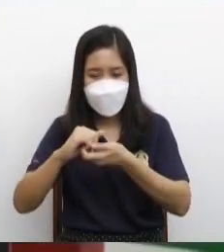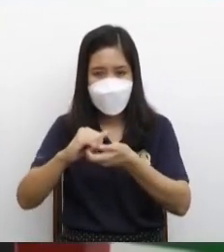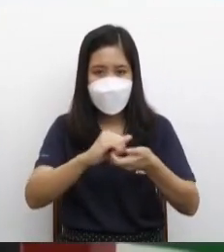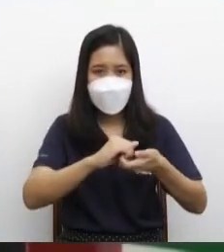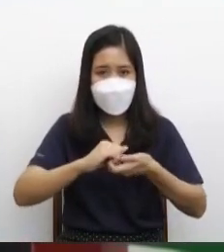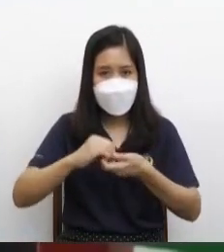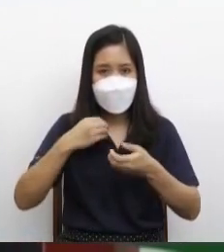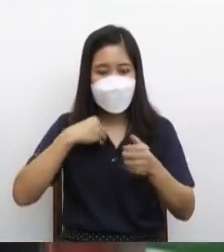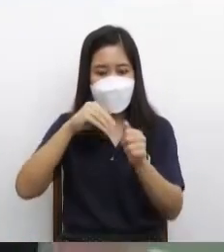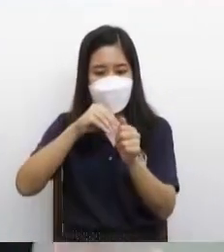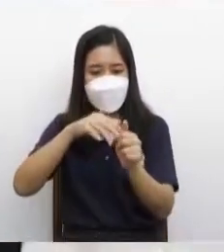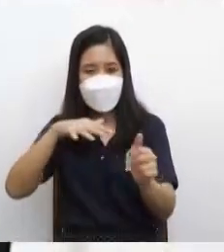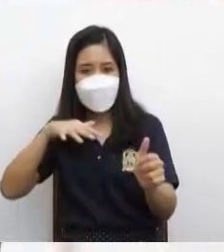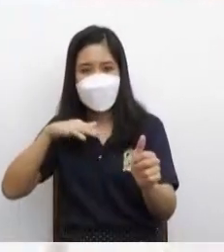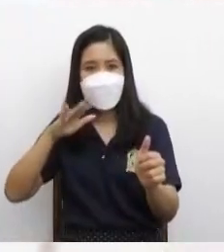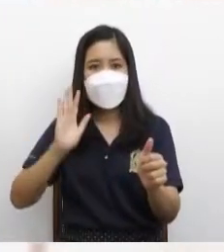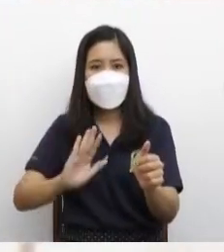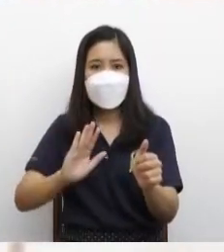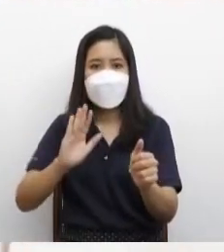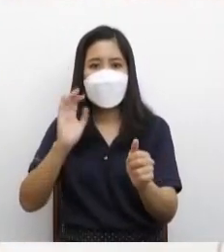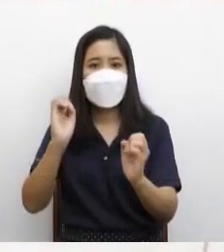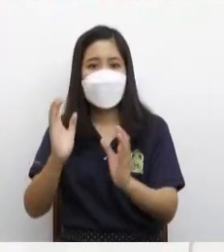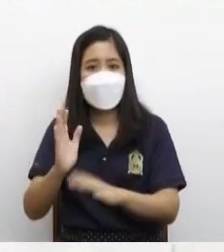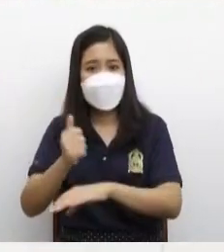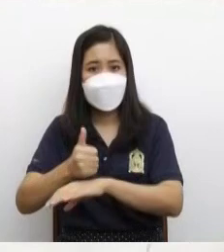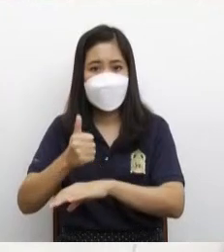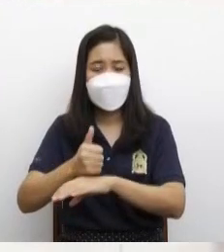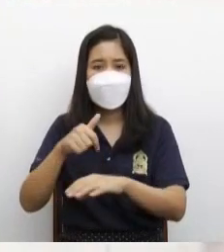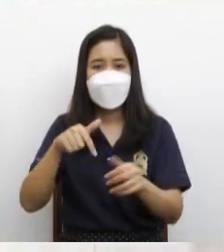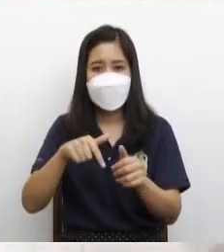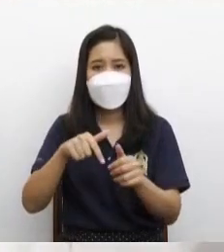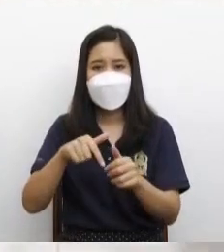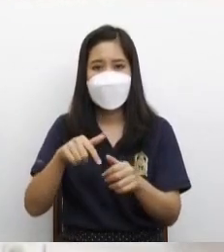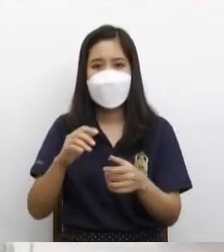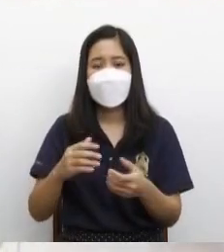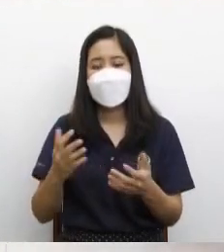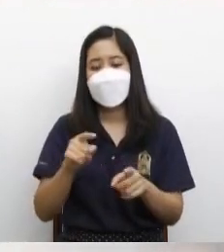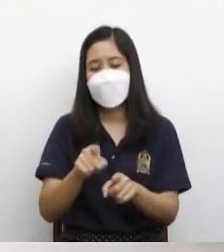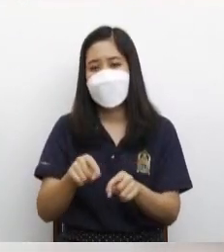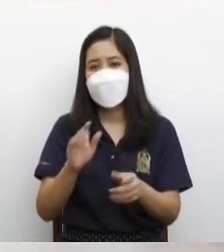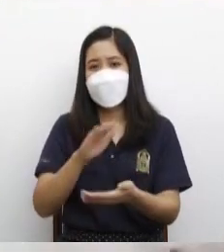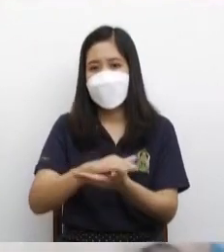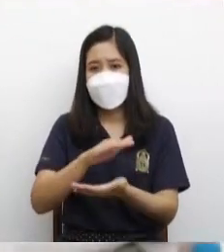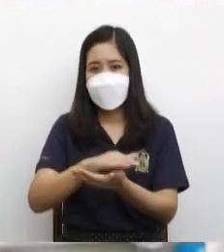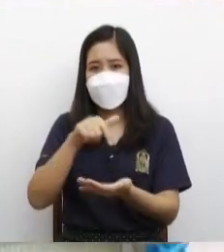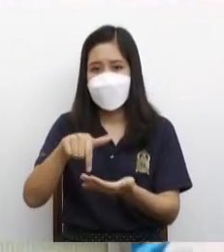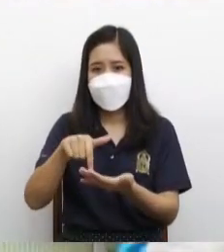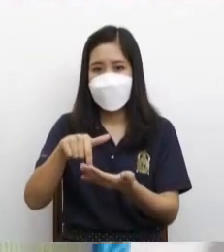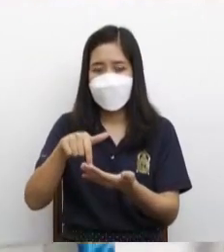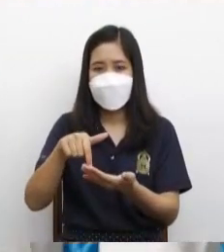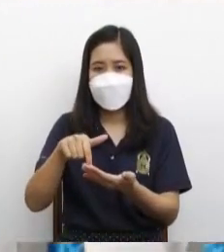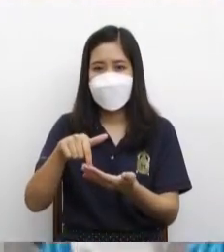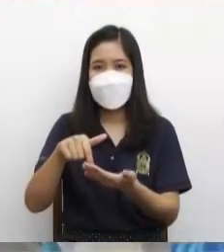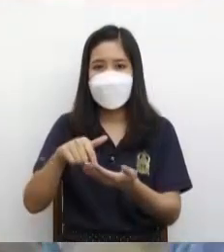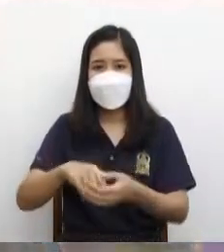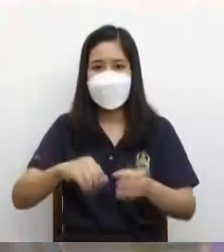ผู้นำในการเข้าใจเข้าถึงพัฒนาในตามอะนะสารของในหลวงเนี่ยนะครับโรงเรียนแห่งนี้ก็สามารถที่จะ